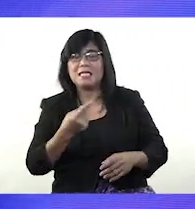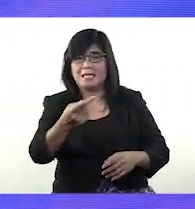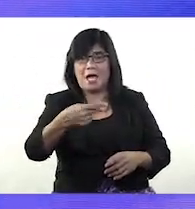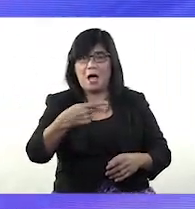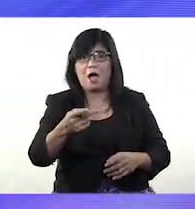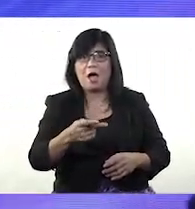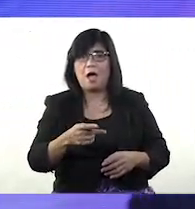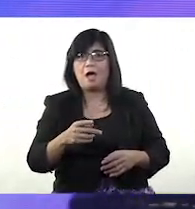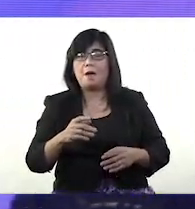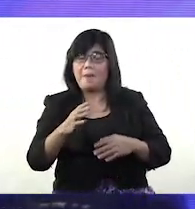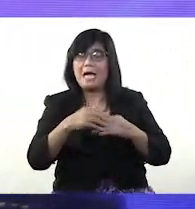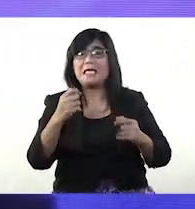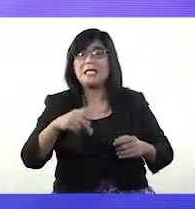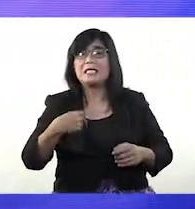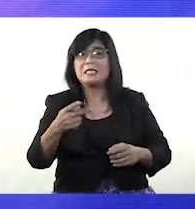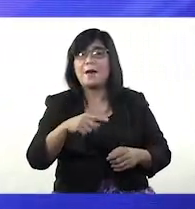saya